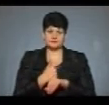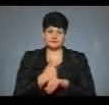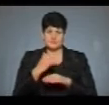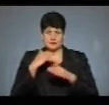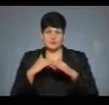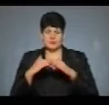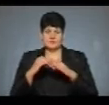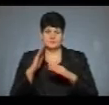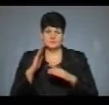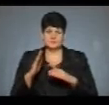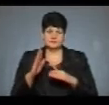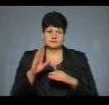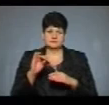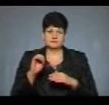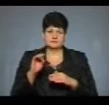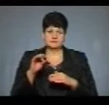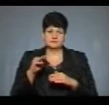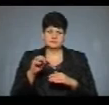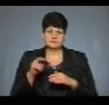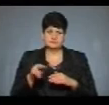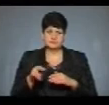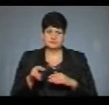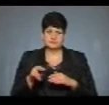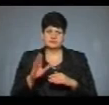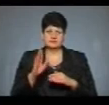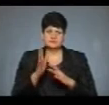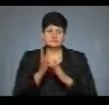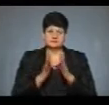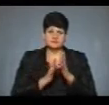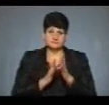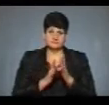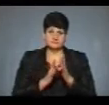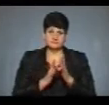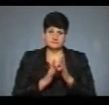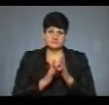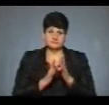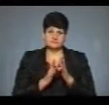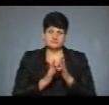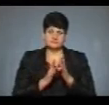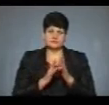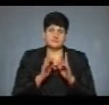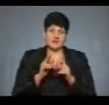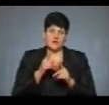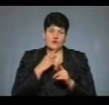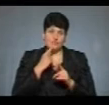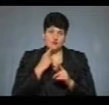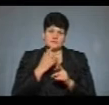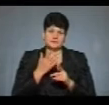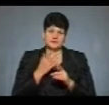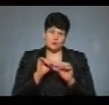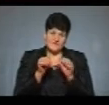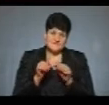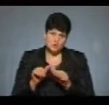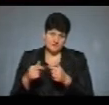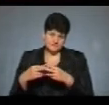вертеп знаходитися, де буде Ісусик лежати, як кажуть, в яскині, там фігури